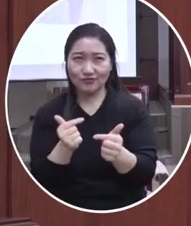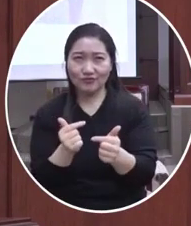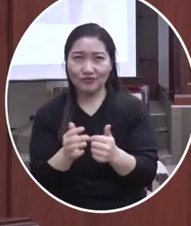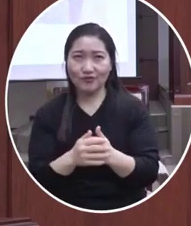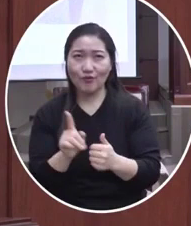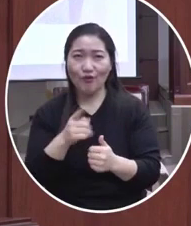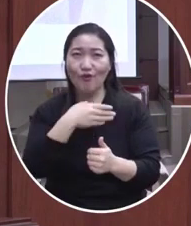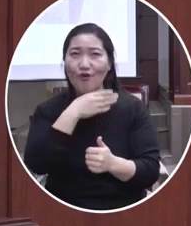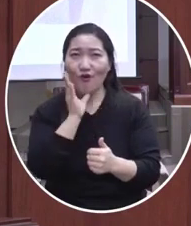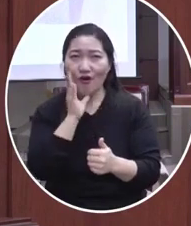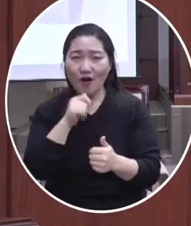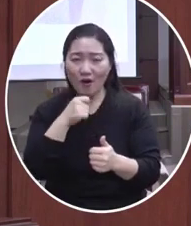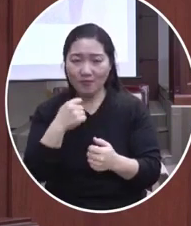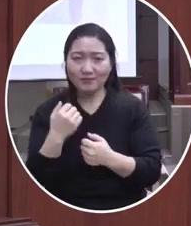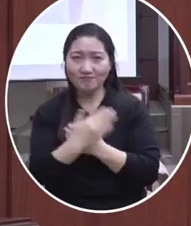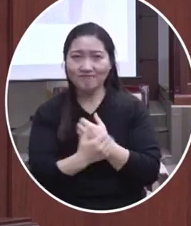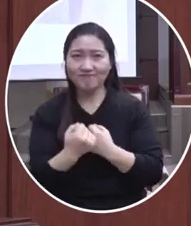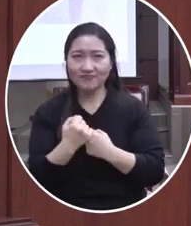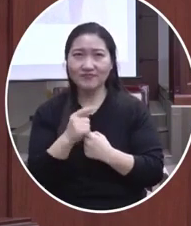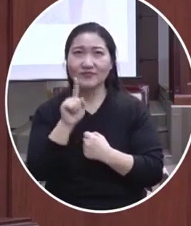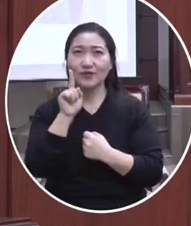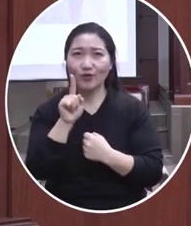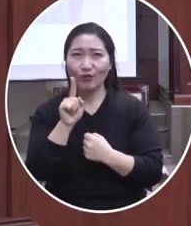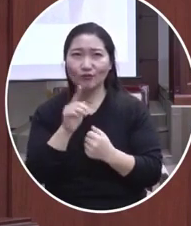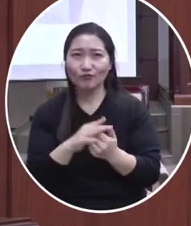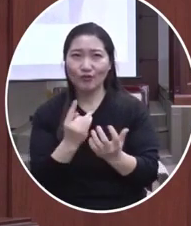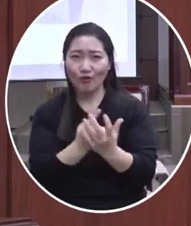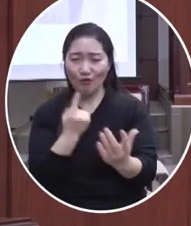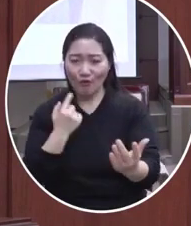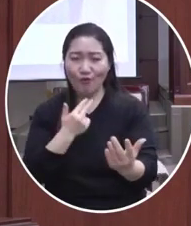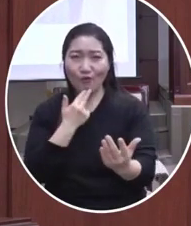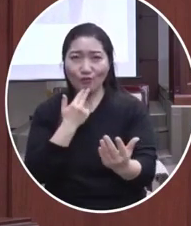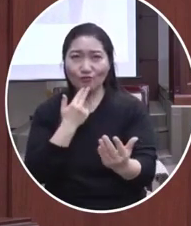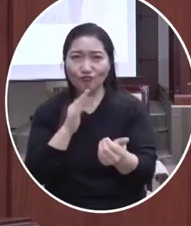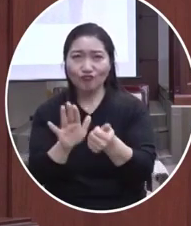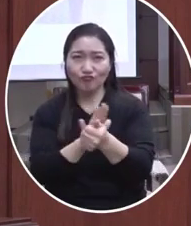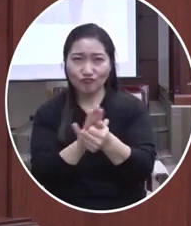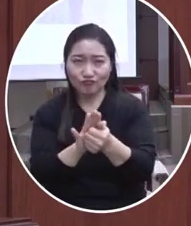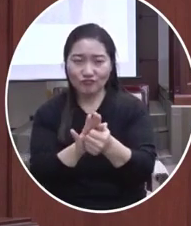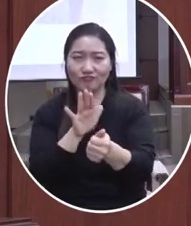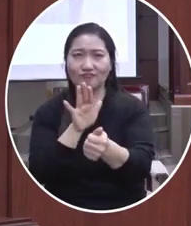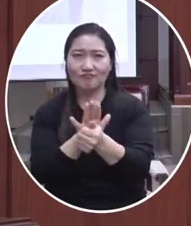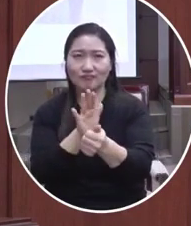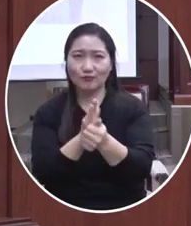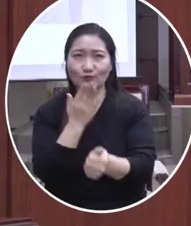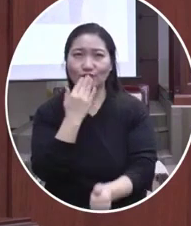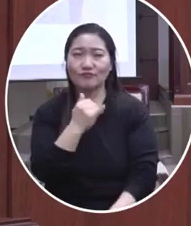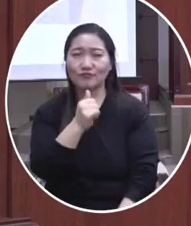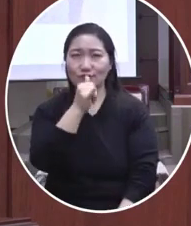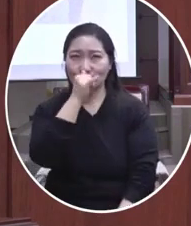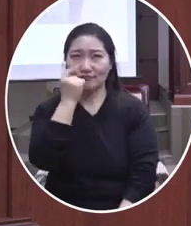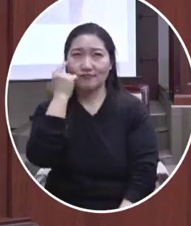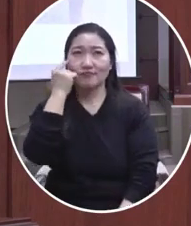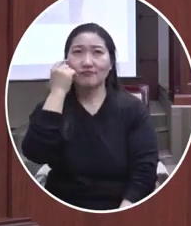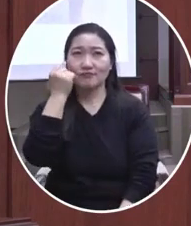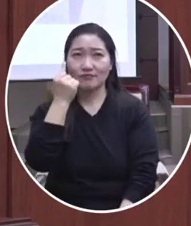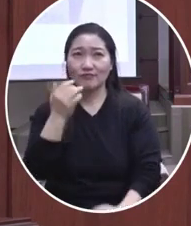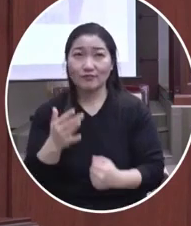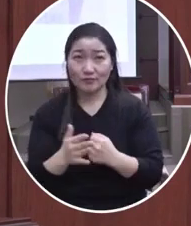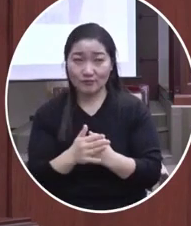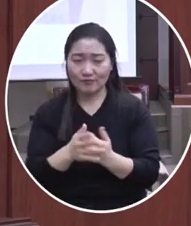것입니다. 어르신들의 건강한 한 끼 식사를 소외되는 분 없이 더욱 두텁게 챙겨드릴 수 있게 될